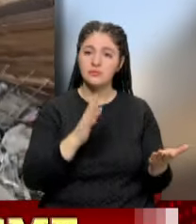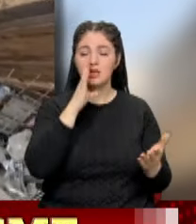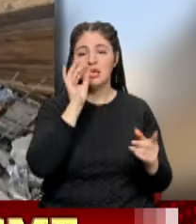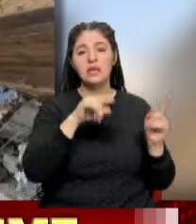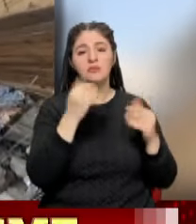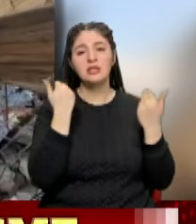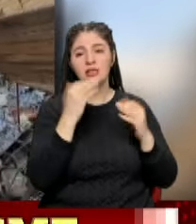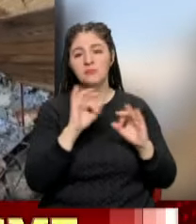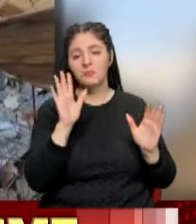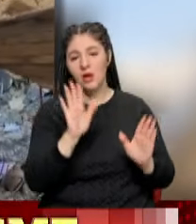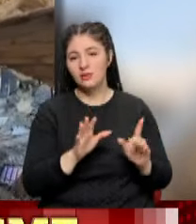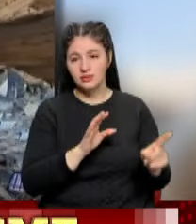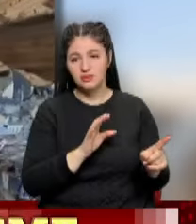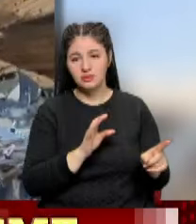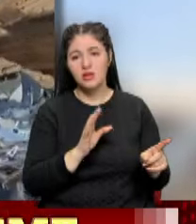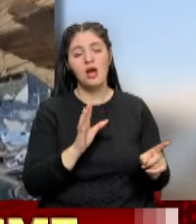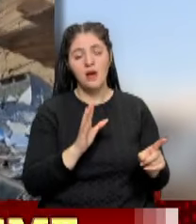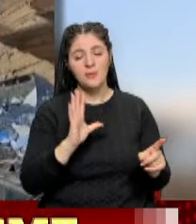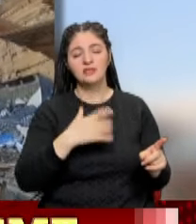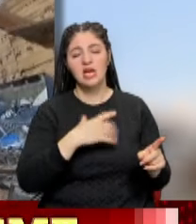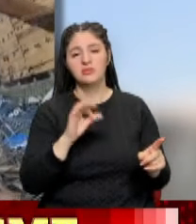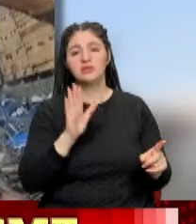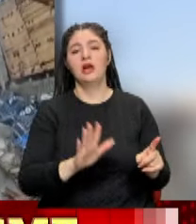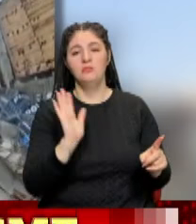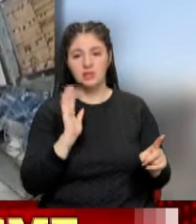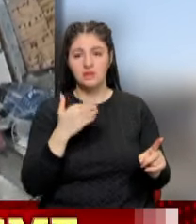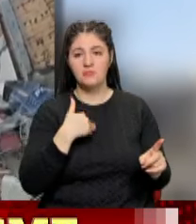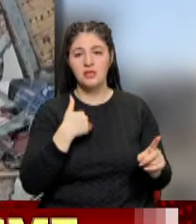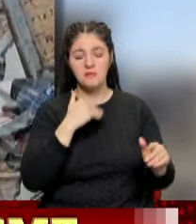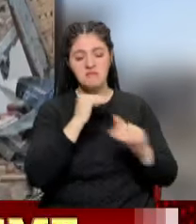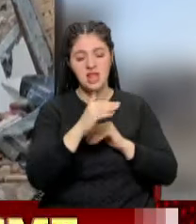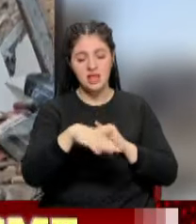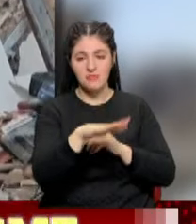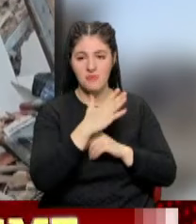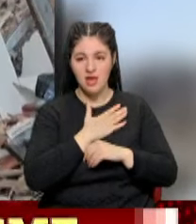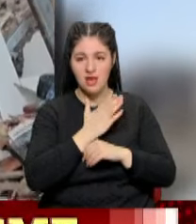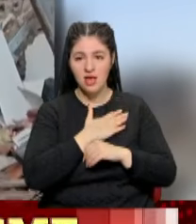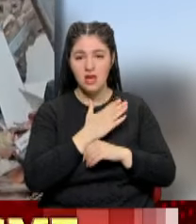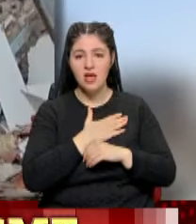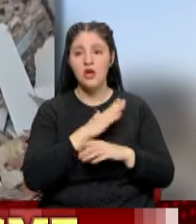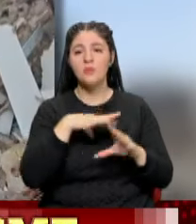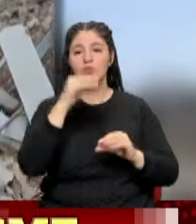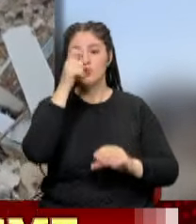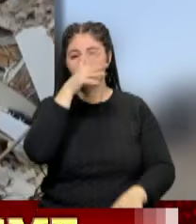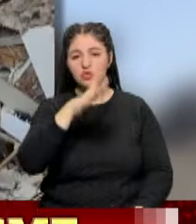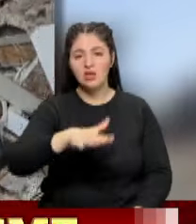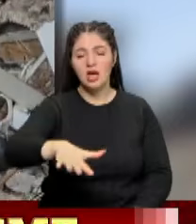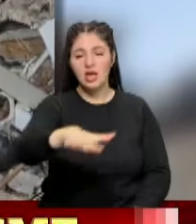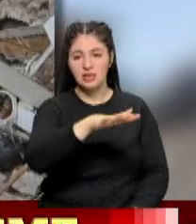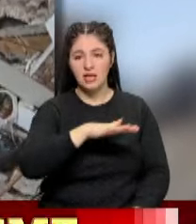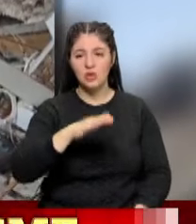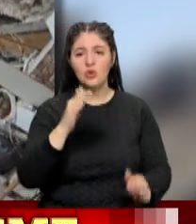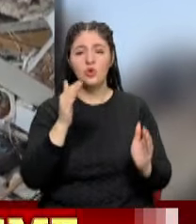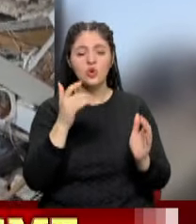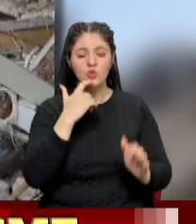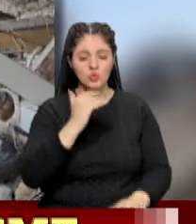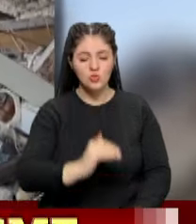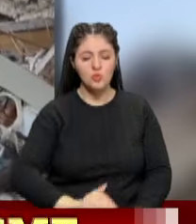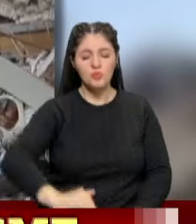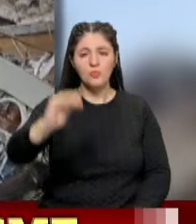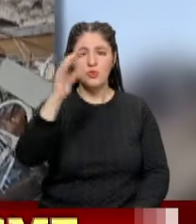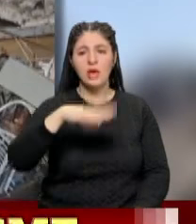kimimiz yetim kaldık ama sahipsiz kalmadık. Ben milletime, tüm ülkemdeki küçüğünden büyüğüne